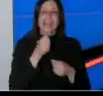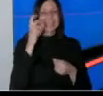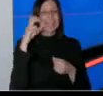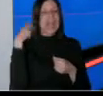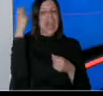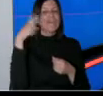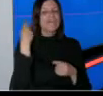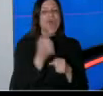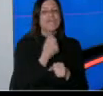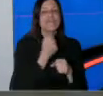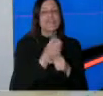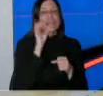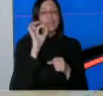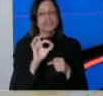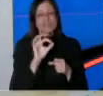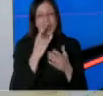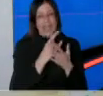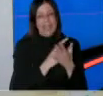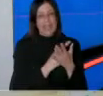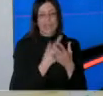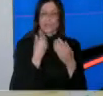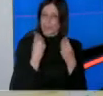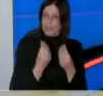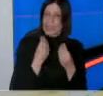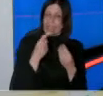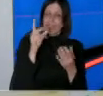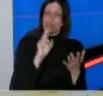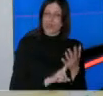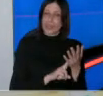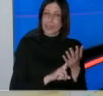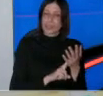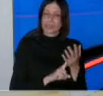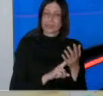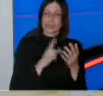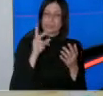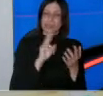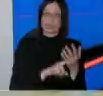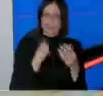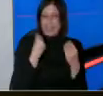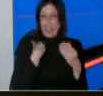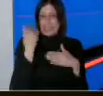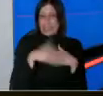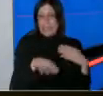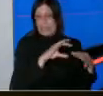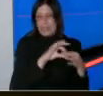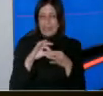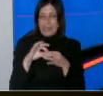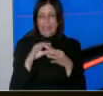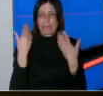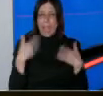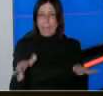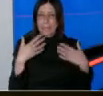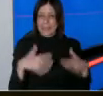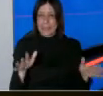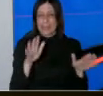החקים הערבים עובדים למען חקיקה. רגע, אני אשכח, אתה צודק, אבל אני חייב לשיתור כאן לסיים את המשפט. הם מאבדים כל כך הרבה מנדטים. אנחנו